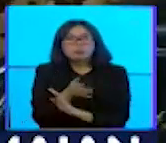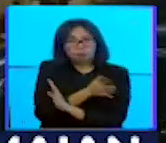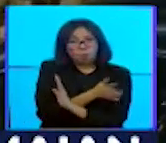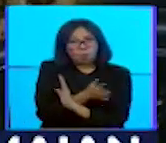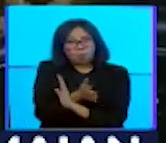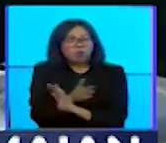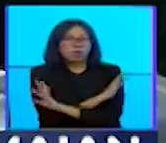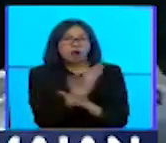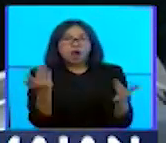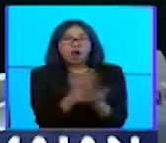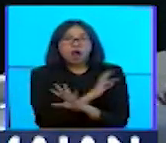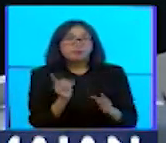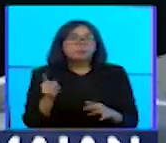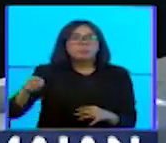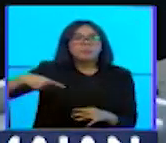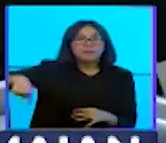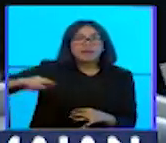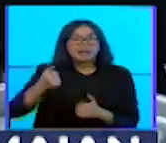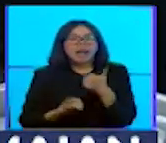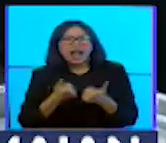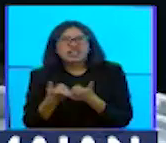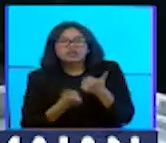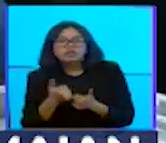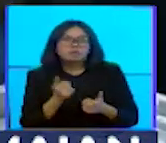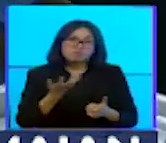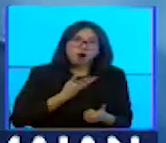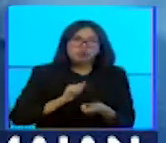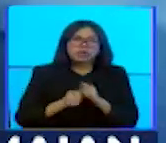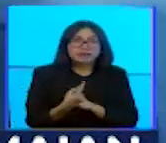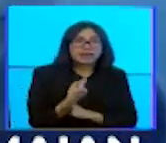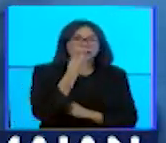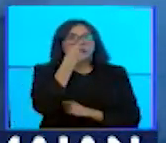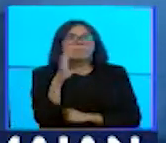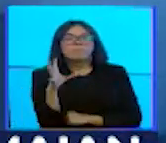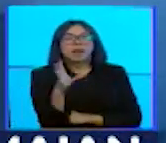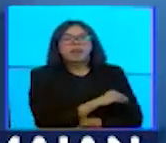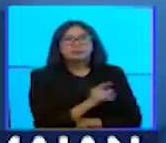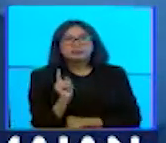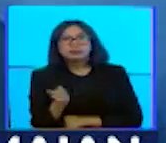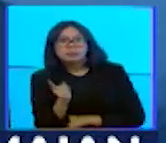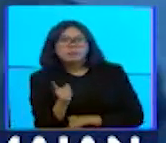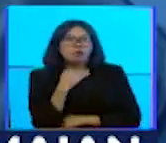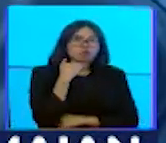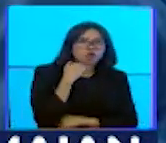besar warga yang memilih tes di malam hari karena antrian dianggap lebih sepi jika dibandingkan siang.